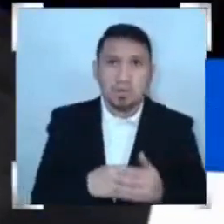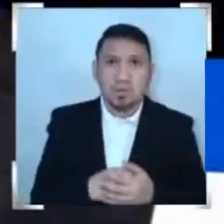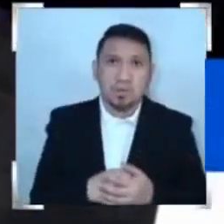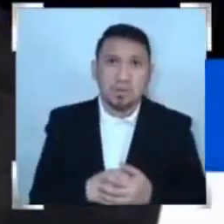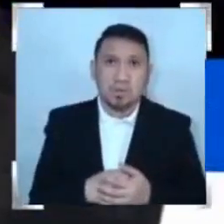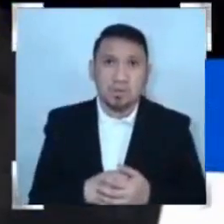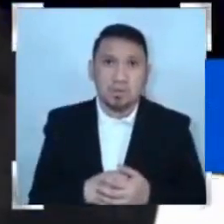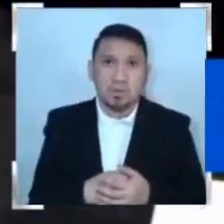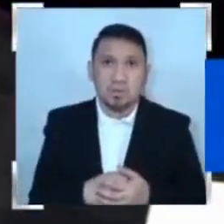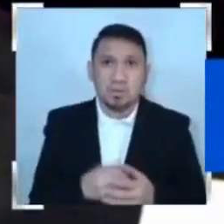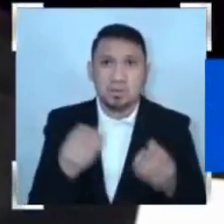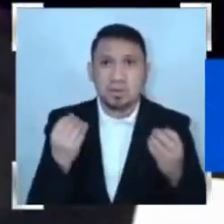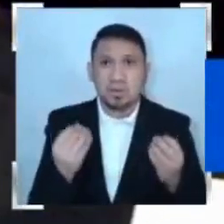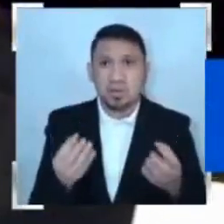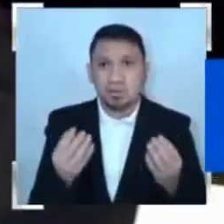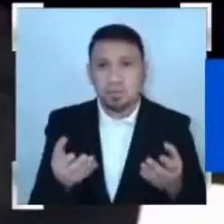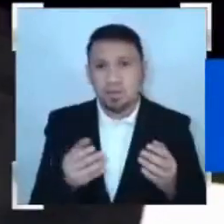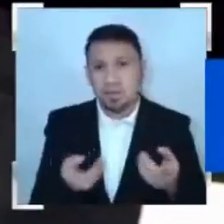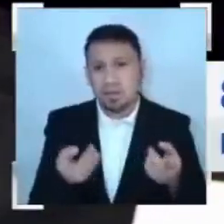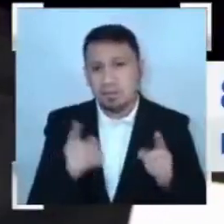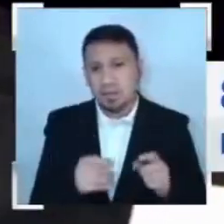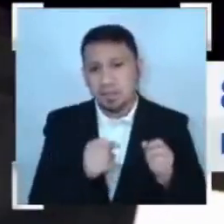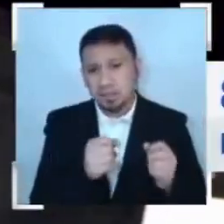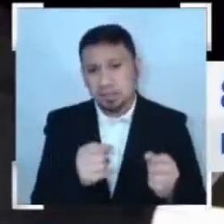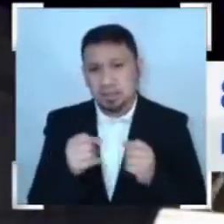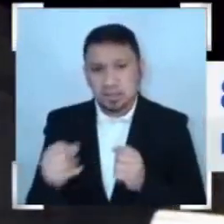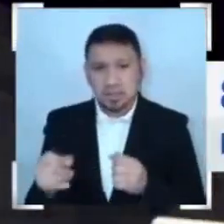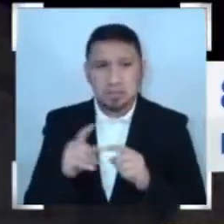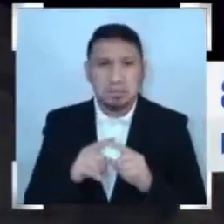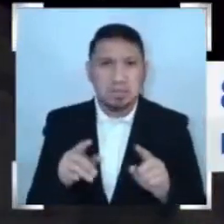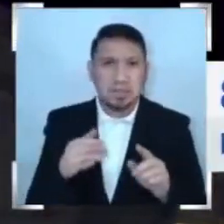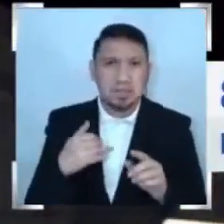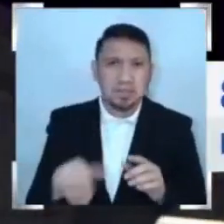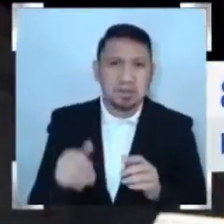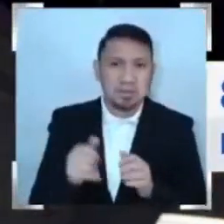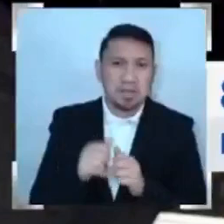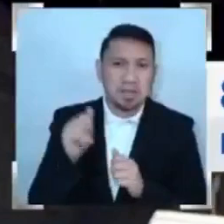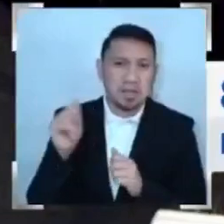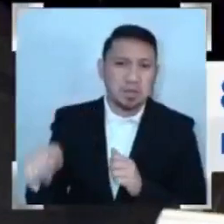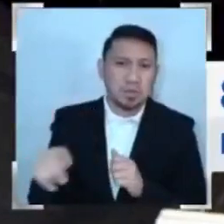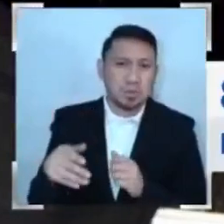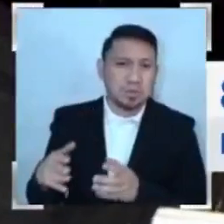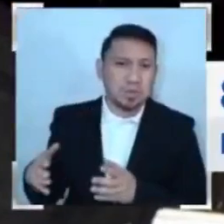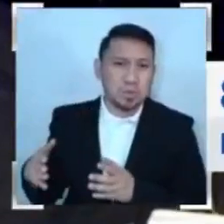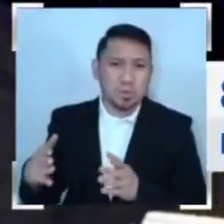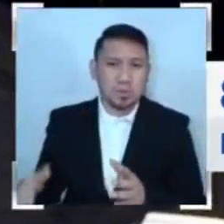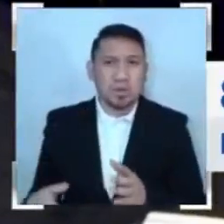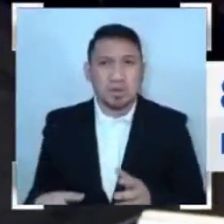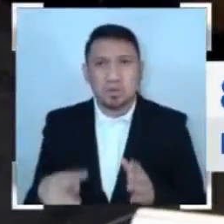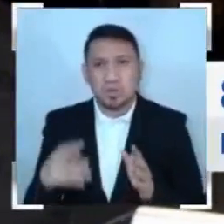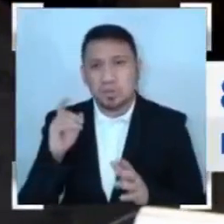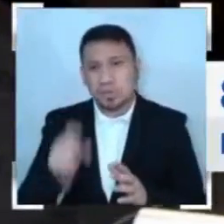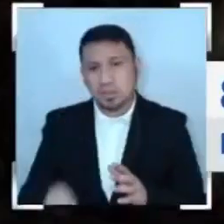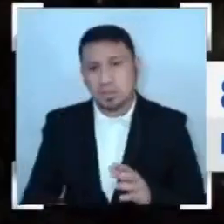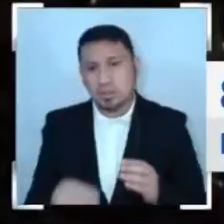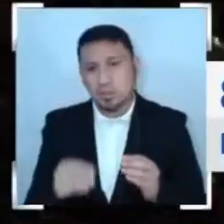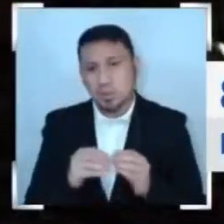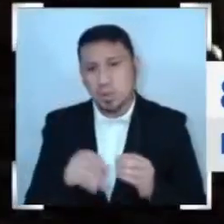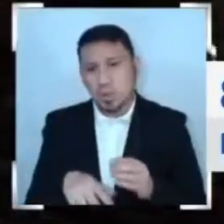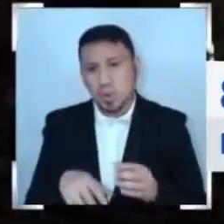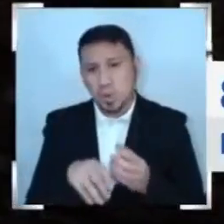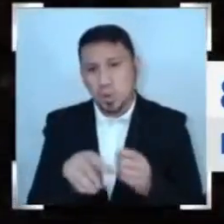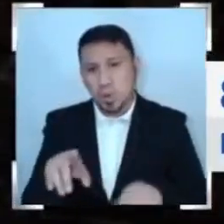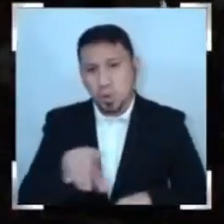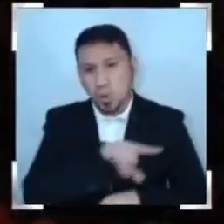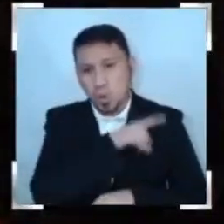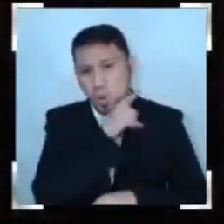Marami sa iskinita, kaya lang malayo talaga siya rito sa kalsada yung ano, kaya mahabang hosang kinailangan namin. Inaalam